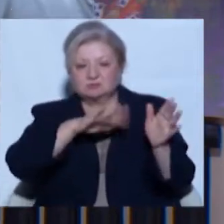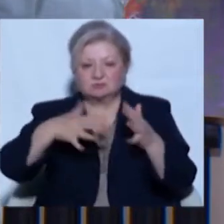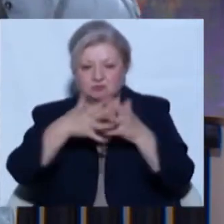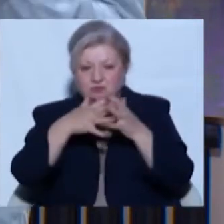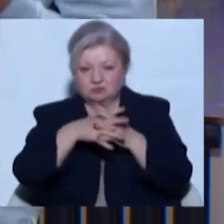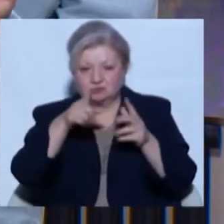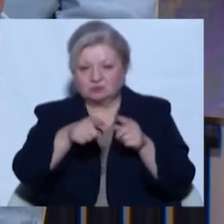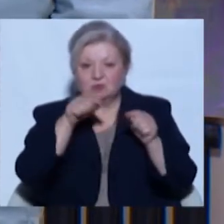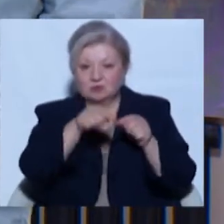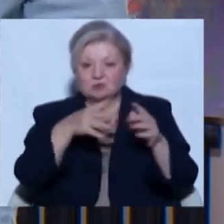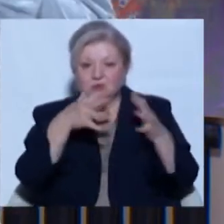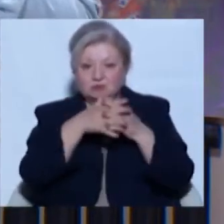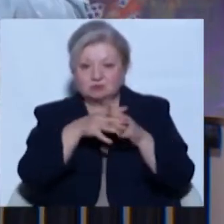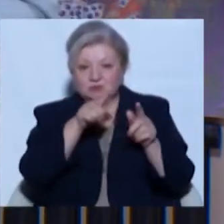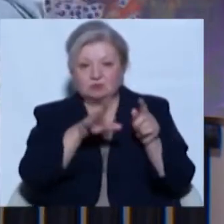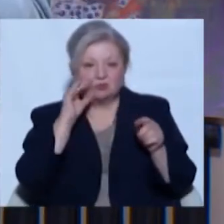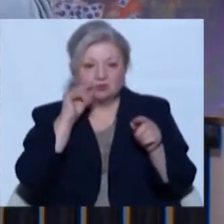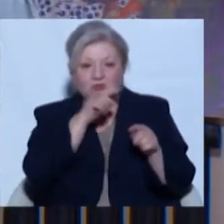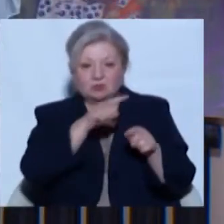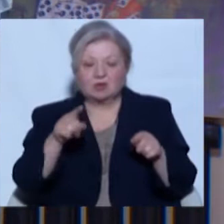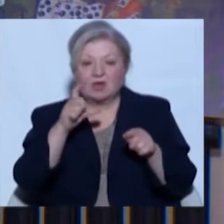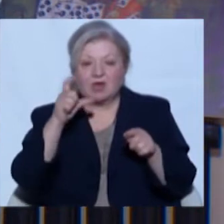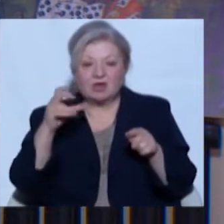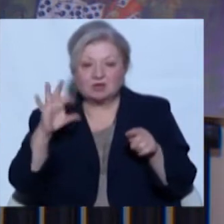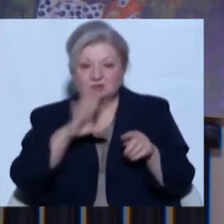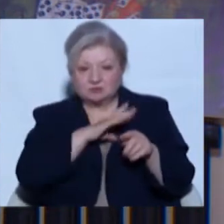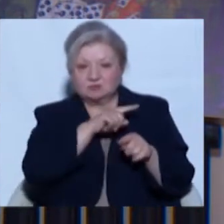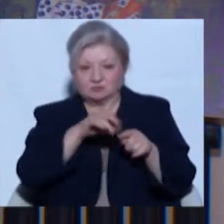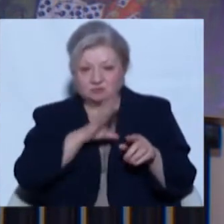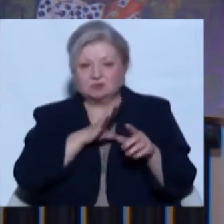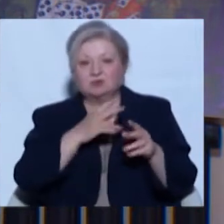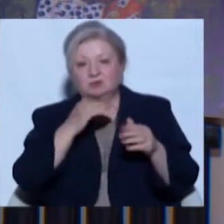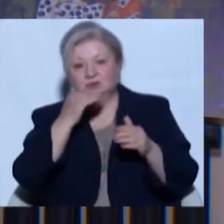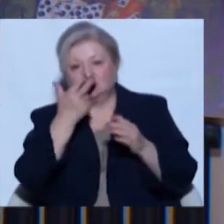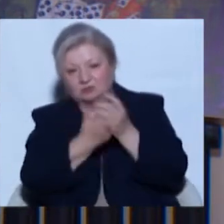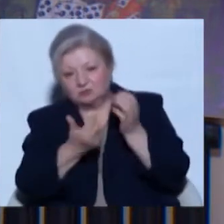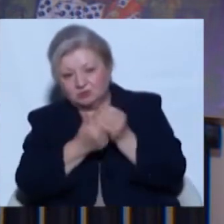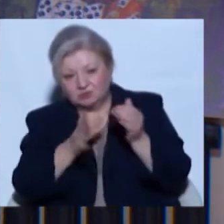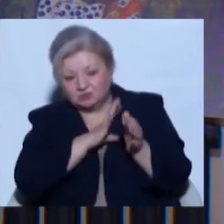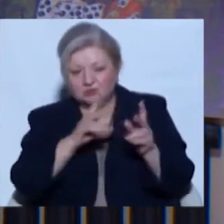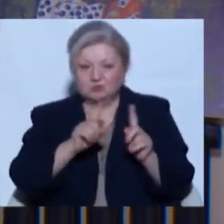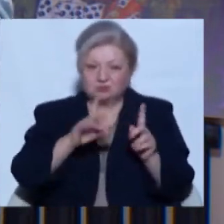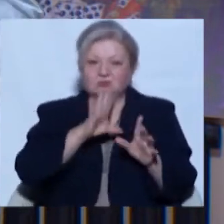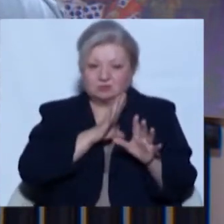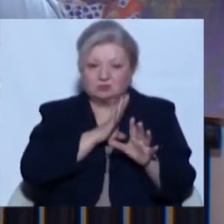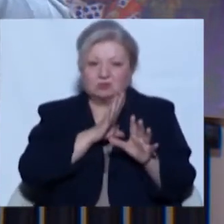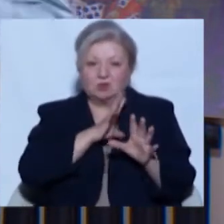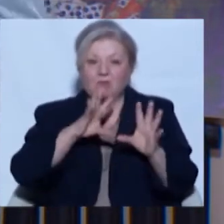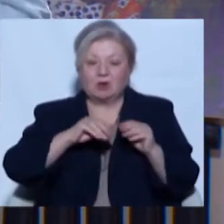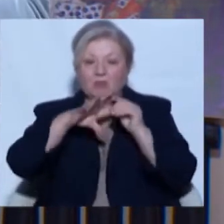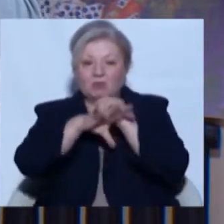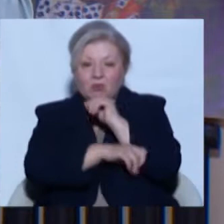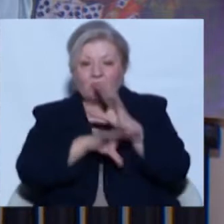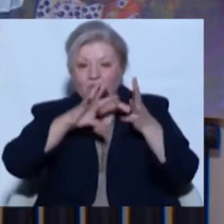ბრძოლებზე. ამ ბრძოლების დროს ბუნებრივი ერეკლეს გარკვეული წარუმატებლობებიც ჰქონდა, მაგრამ საბოლოო ჯამში ის ამ